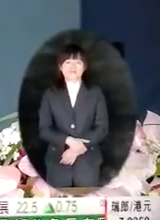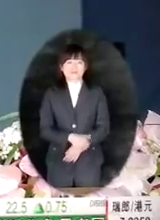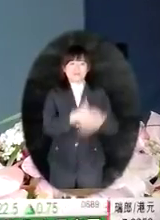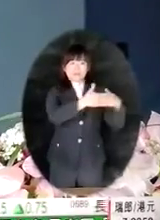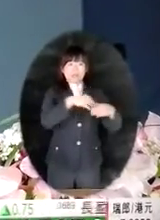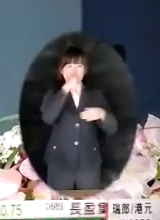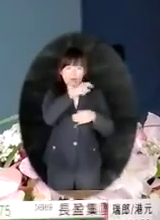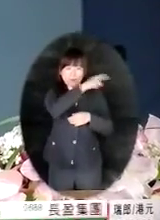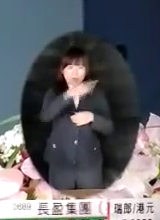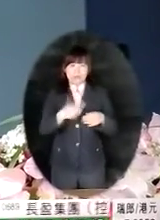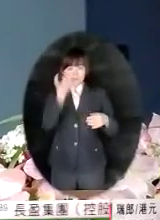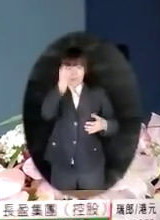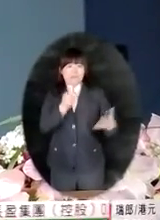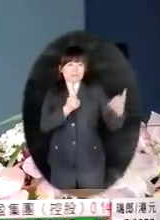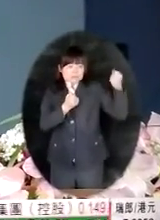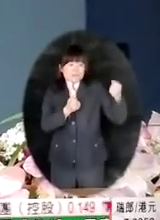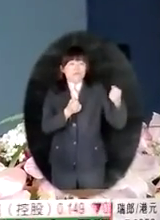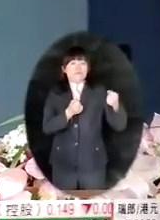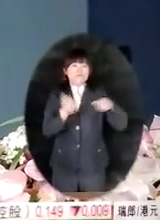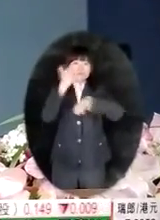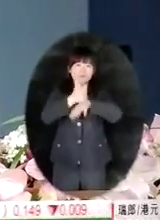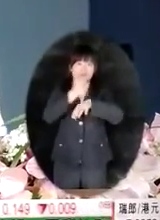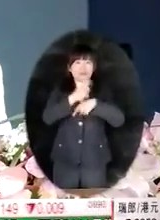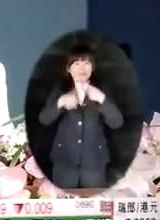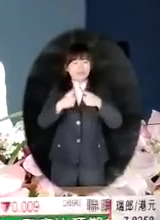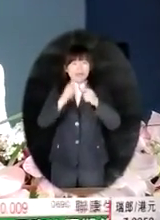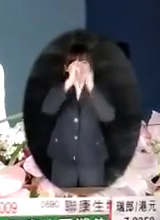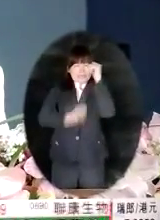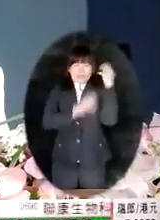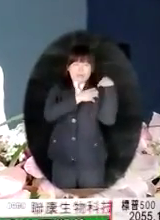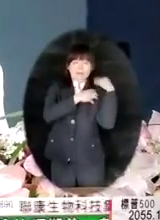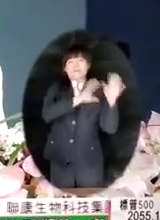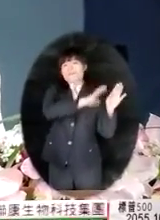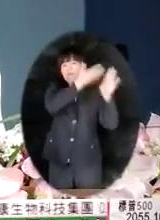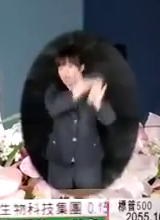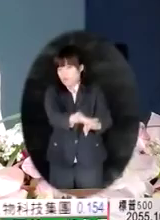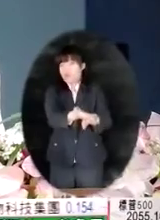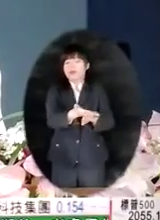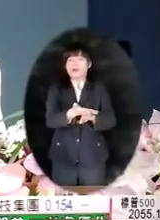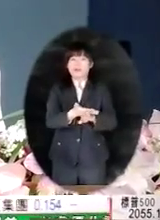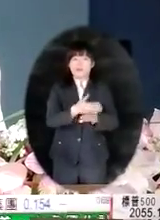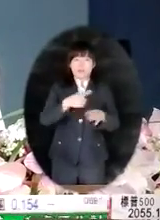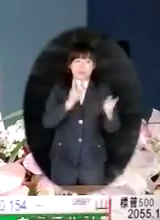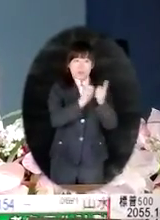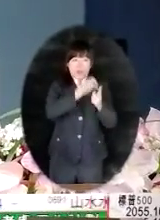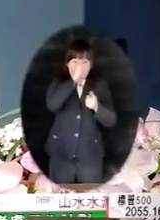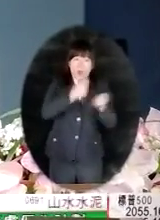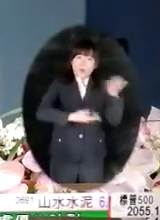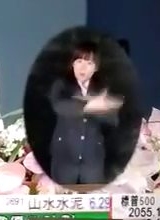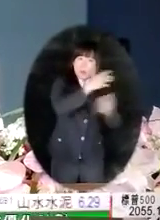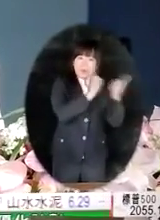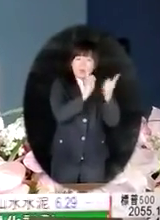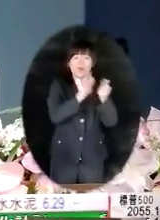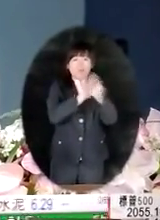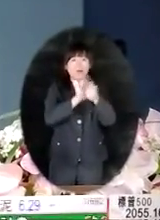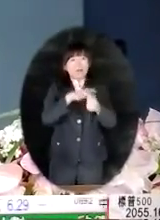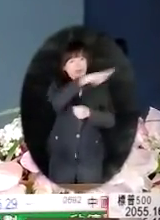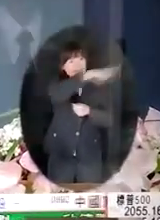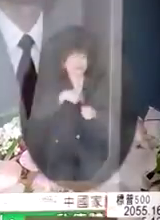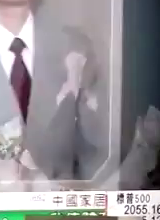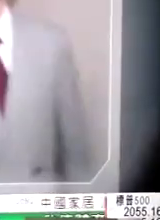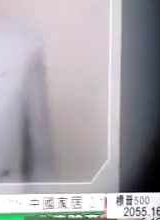岸的两个执政党应该要放下历史包袱，展开良性对话，造福两岸人